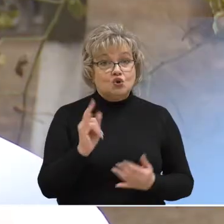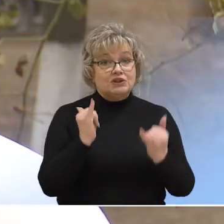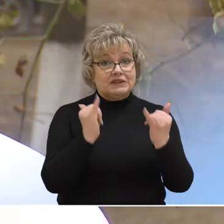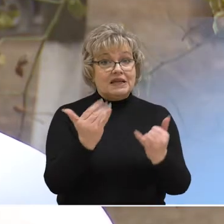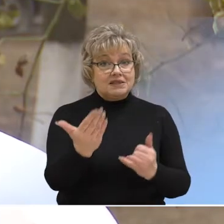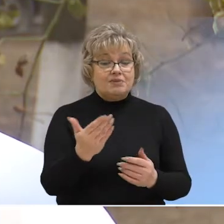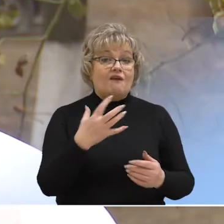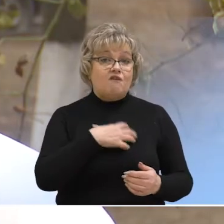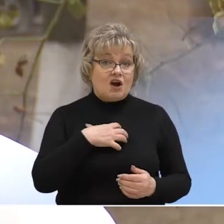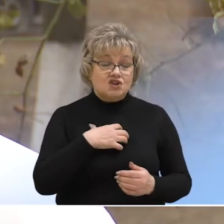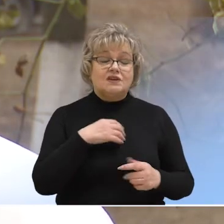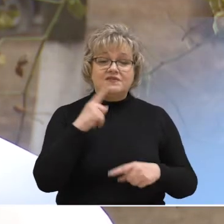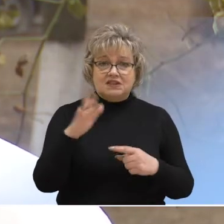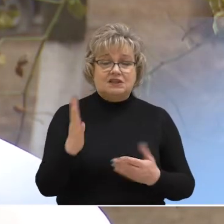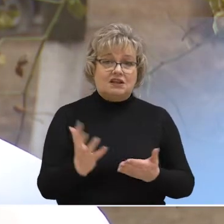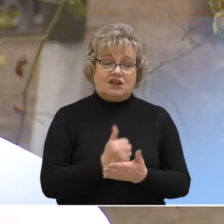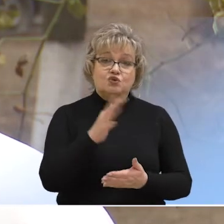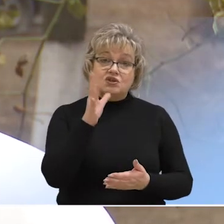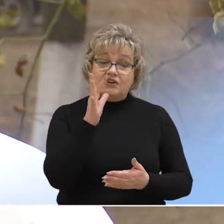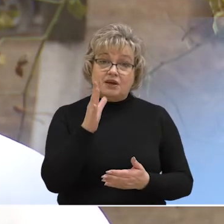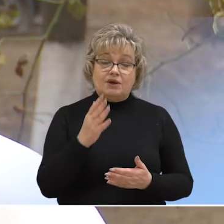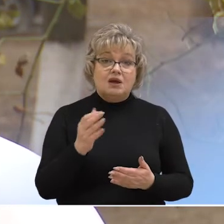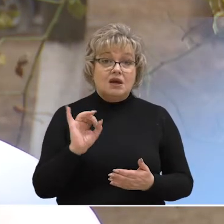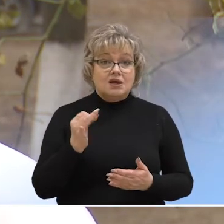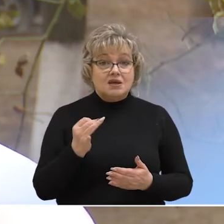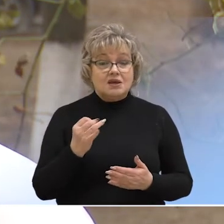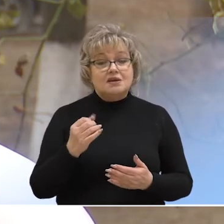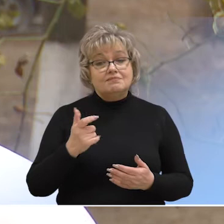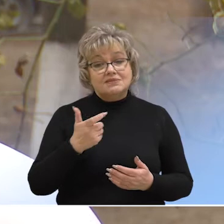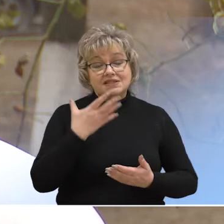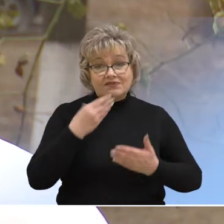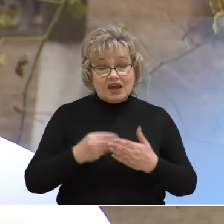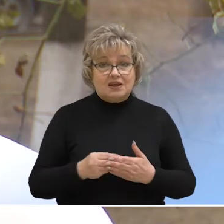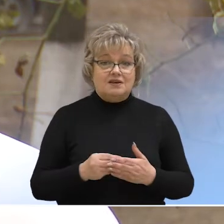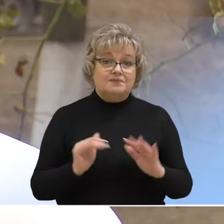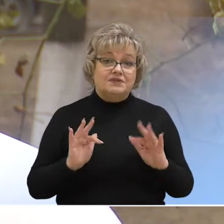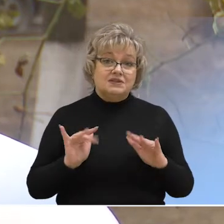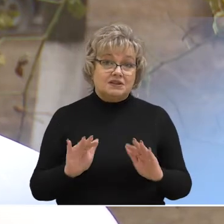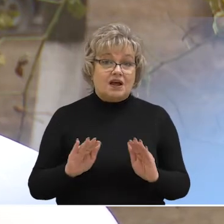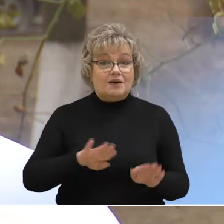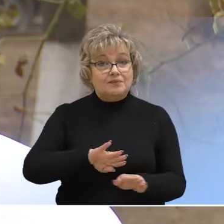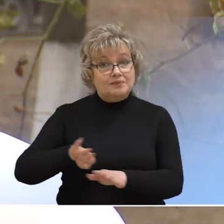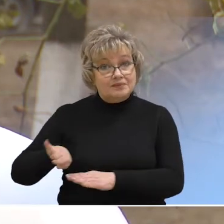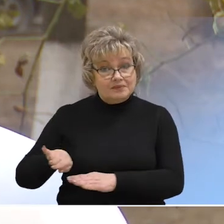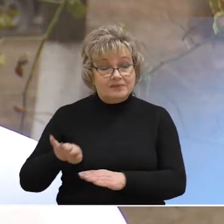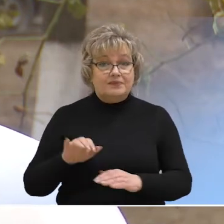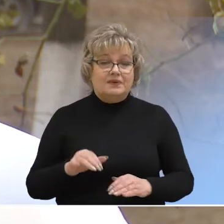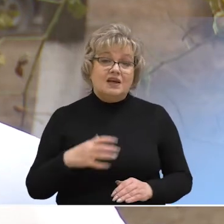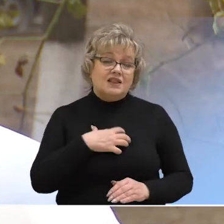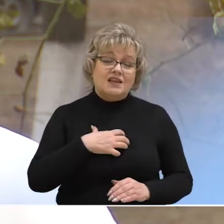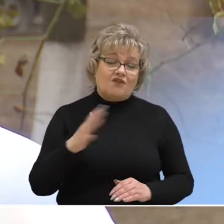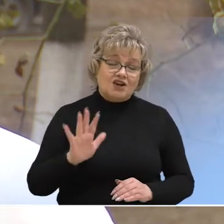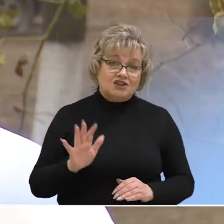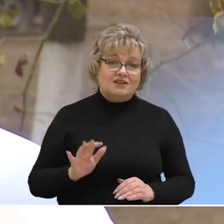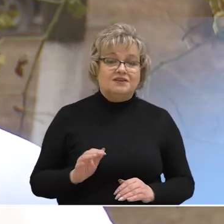важно, ты для этого всегда найдешь время. Вот, ты урежешь какие-то свои, может быть, не очень такие... Важные